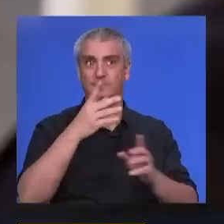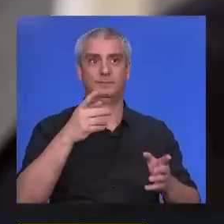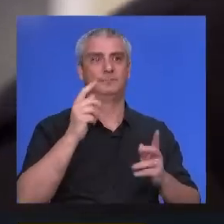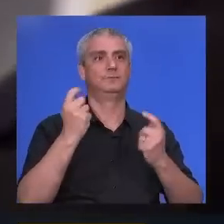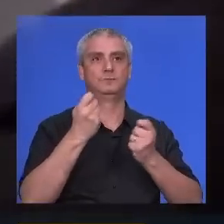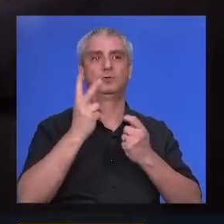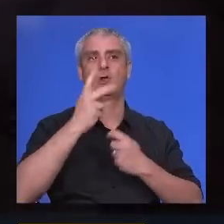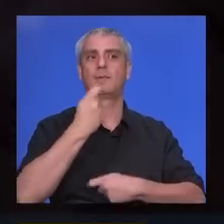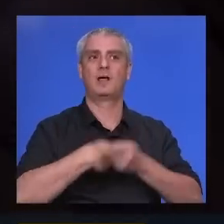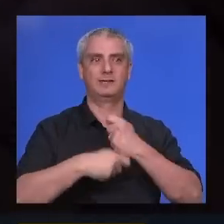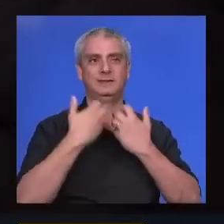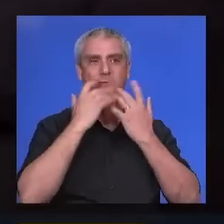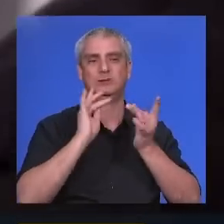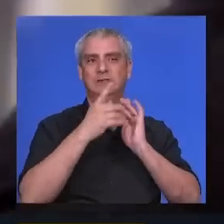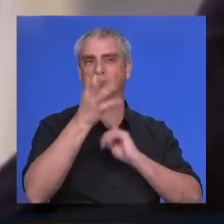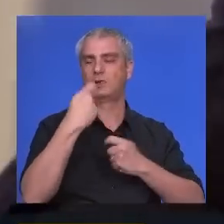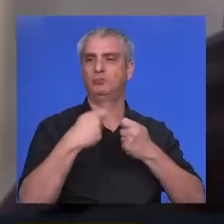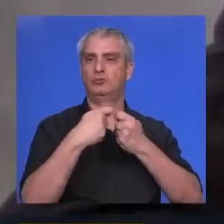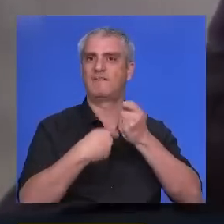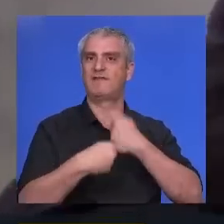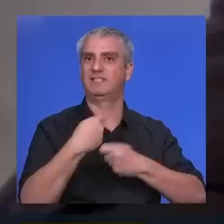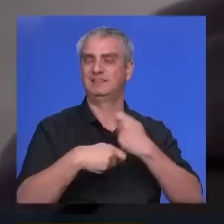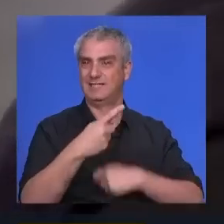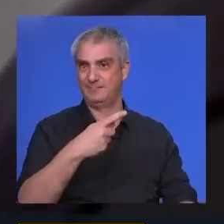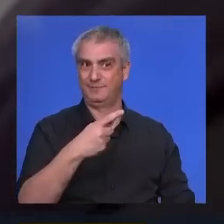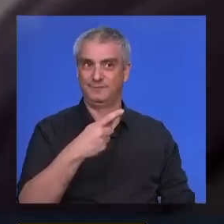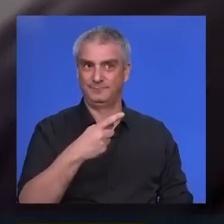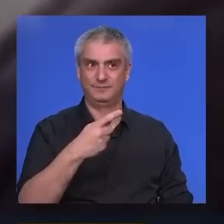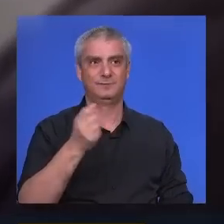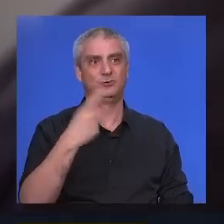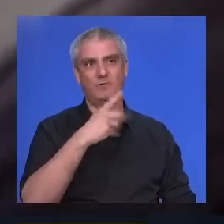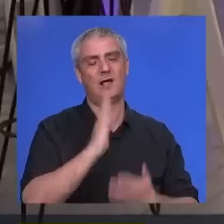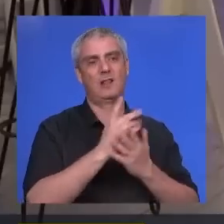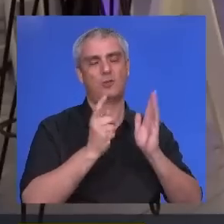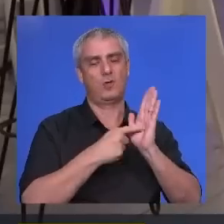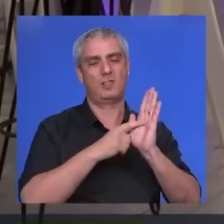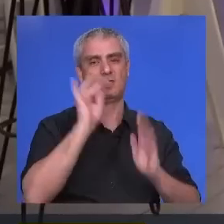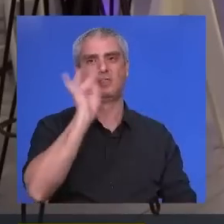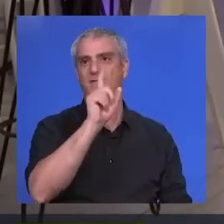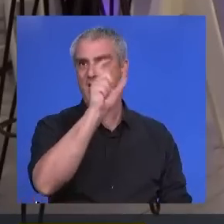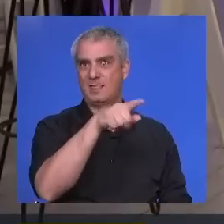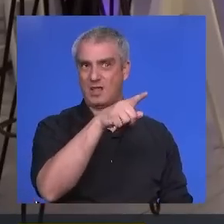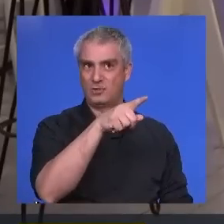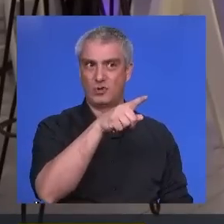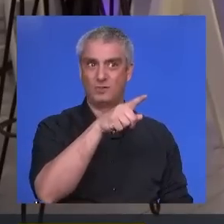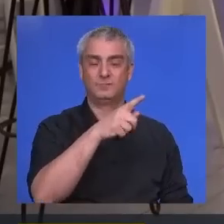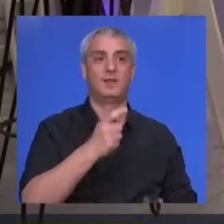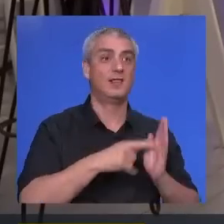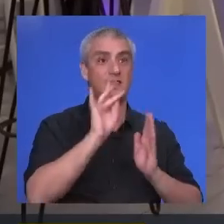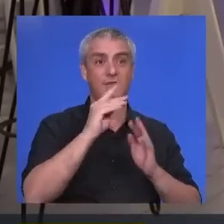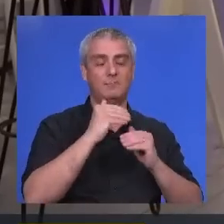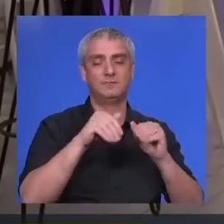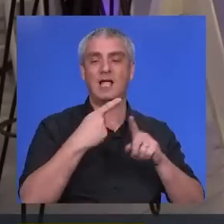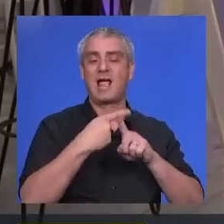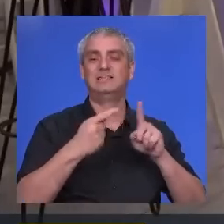בכלכליסט סיפור הסכסוך עם שותפיו העסקיים שהשבוע החליטו להגיש את התביעה נגדו. תביעה שהוגבלה לחצי מיליארד